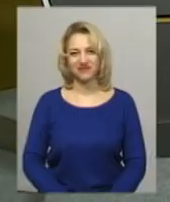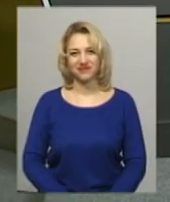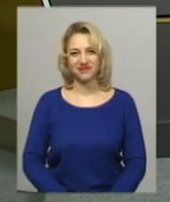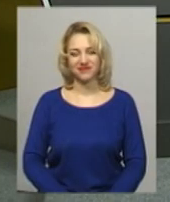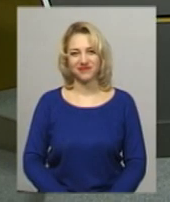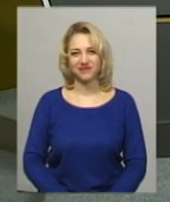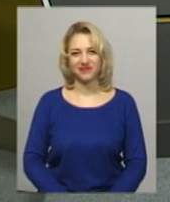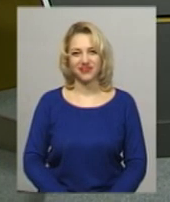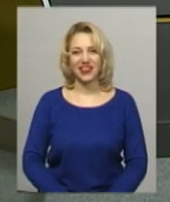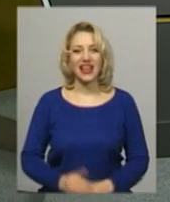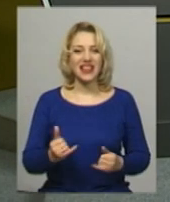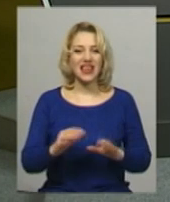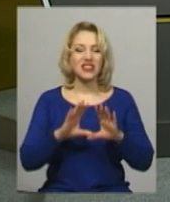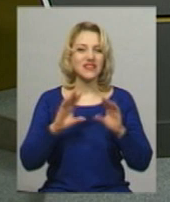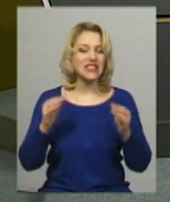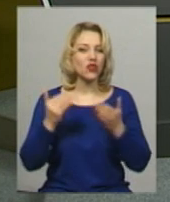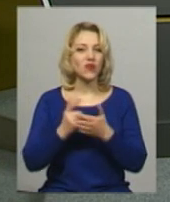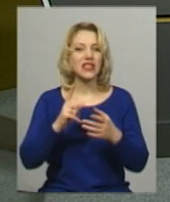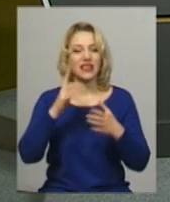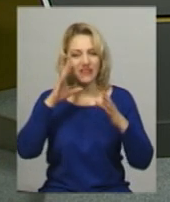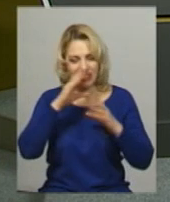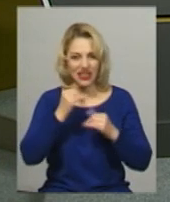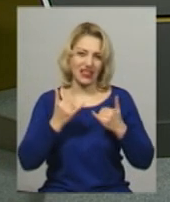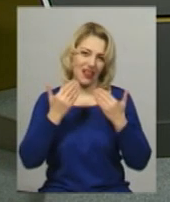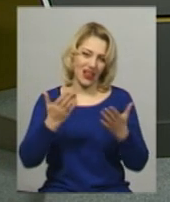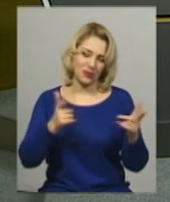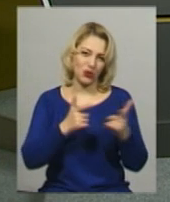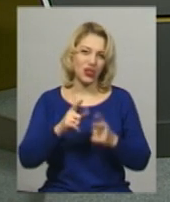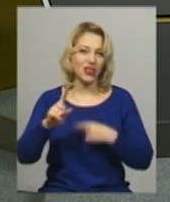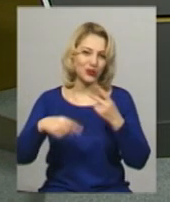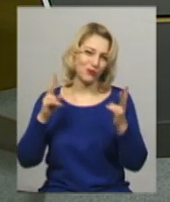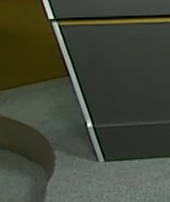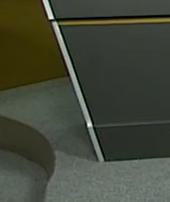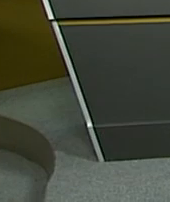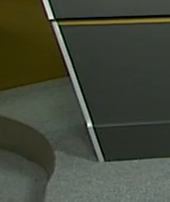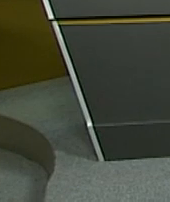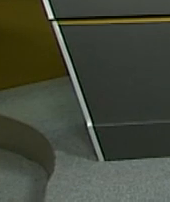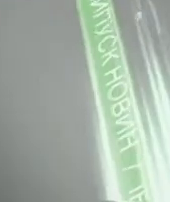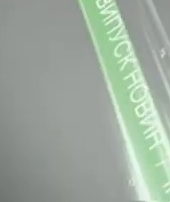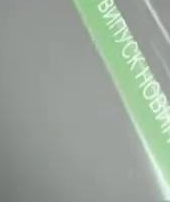Наразі це усі новини, які ми встигли для вас підготувати. Побачимося у наступних випусках.